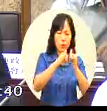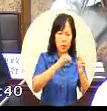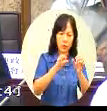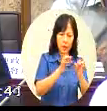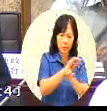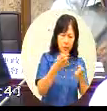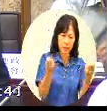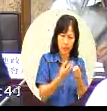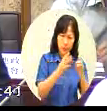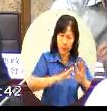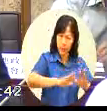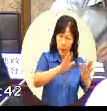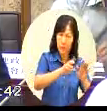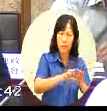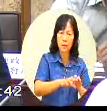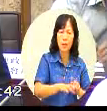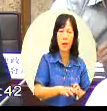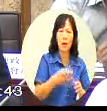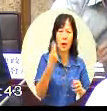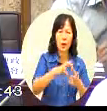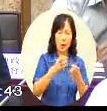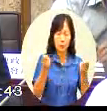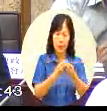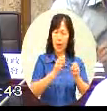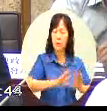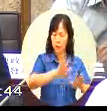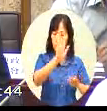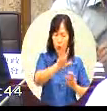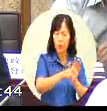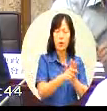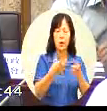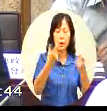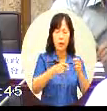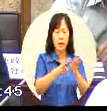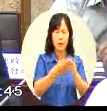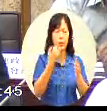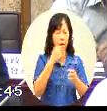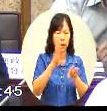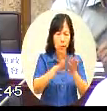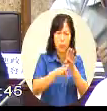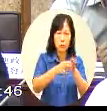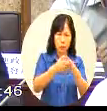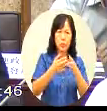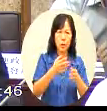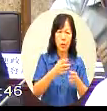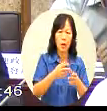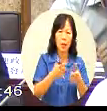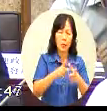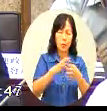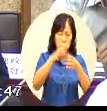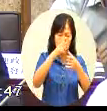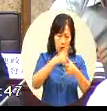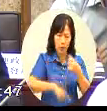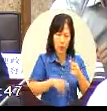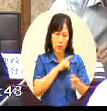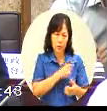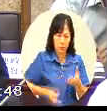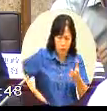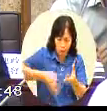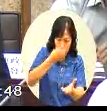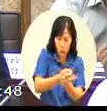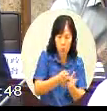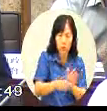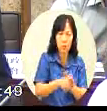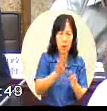展有那个发展的话，那当然要适当的课征那个徽因个人所投资劳力的一个地